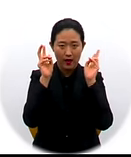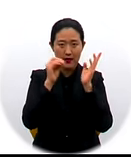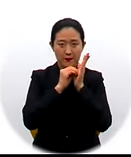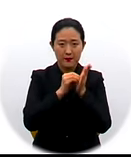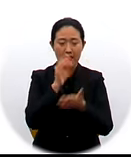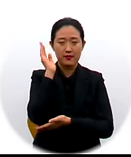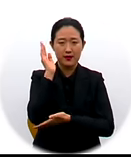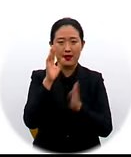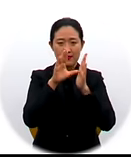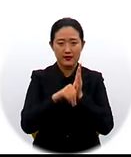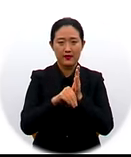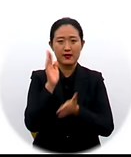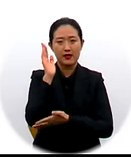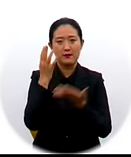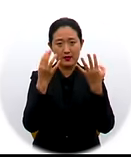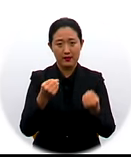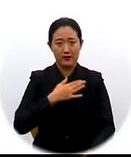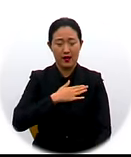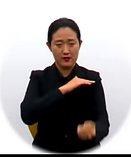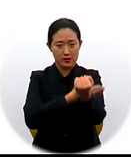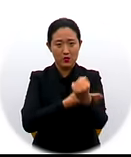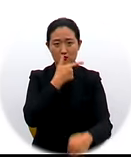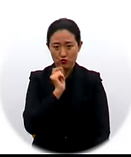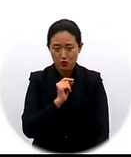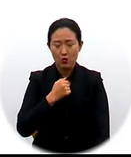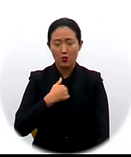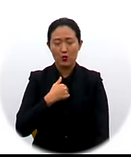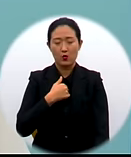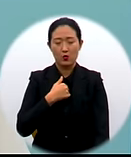중에 하나인데요. 흔히 나의 능력이 부족하고 나의 역량이